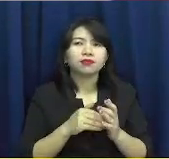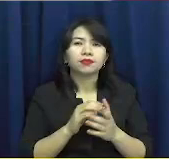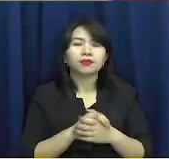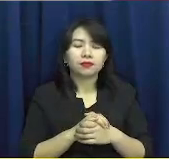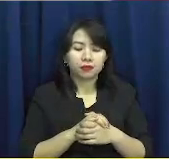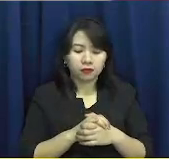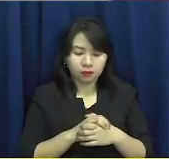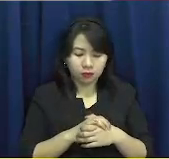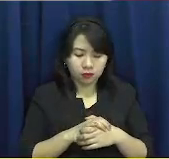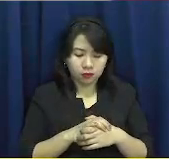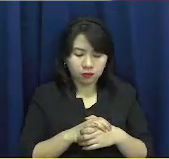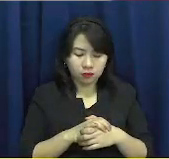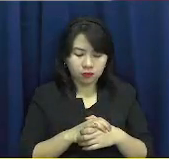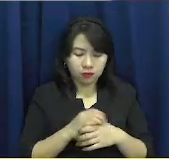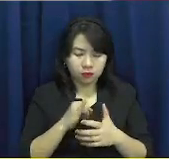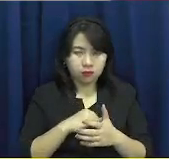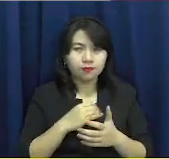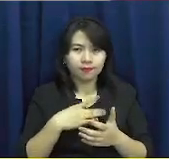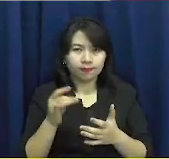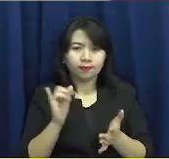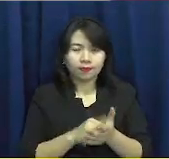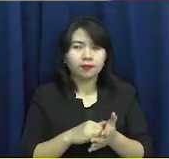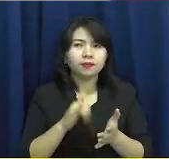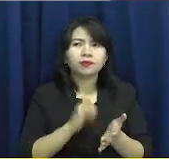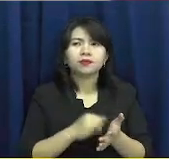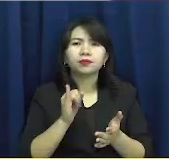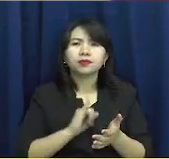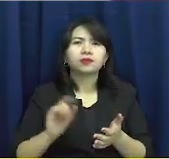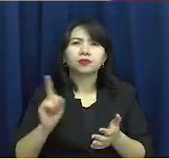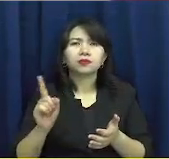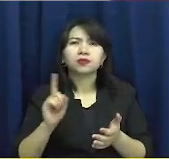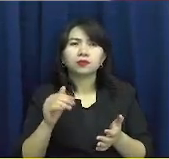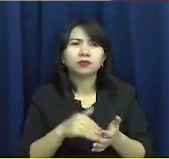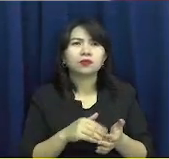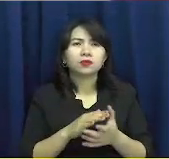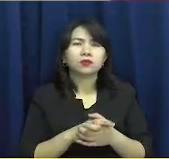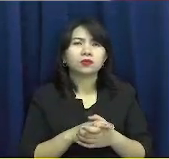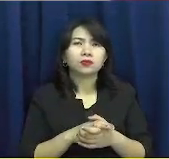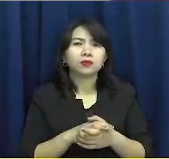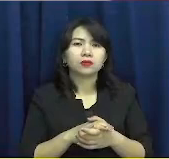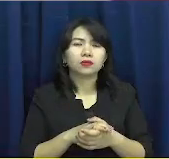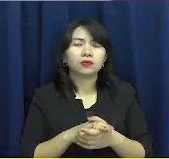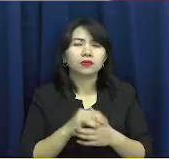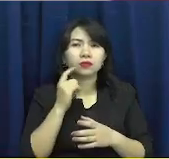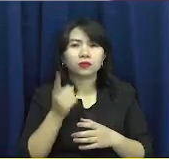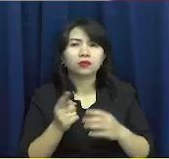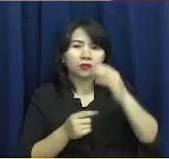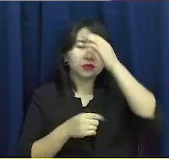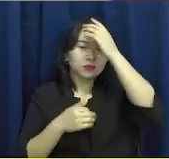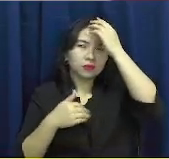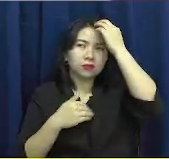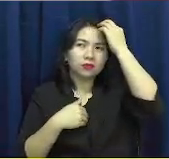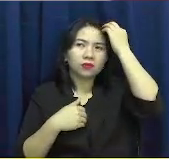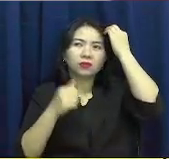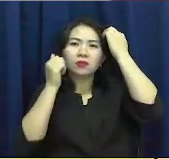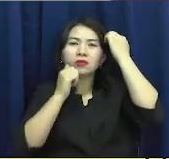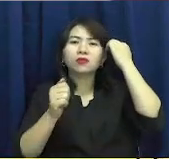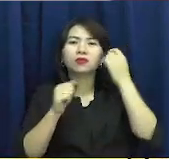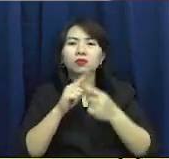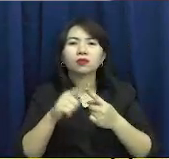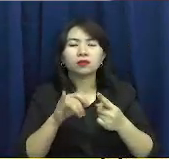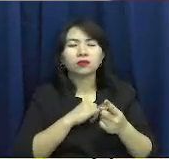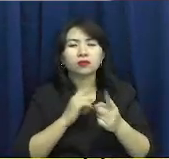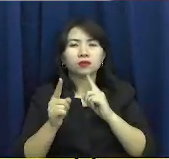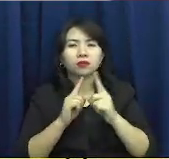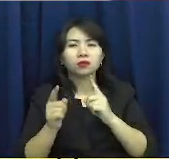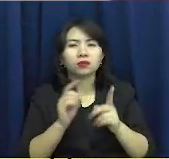kapatid. Yan po yung sinasabi ko palagi sa mga, yan po yung mga, yan palagi yung sinasabi ko sa mga full-time